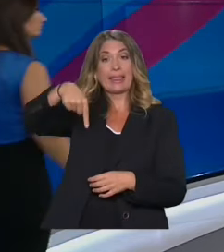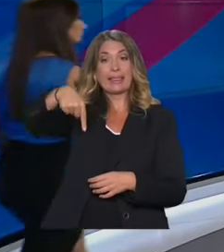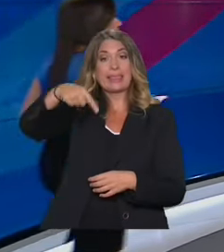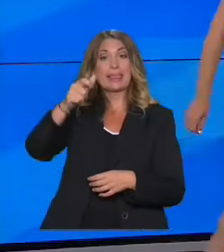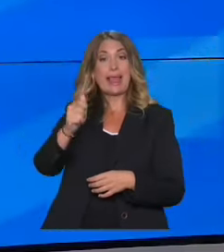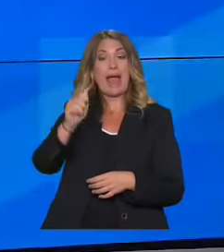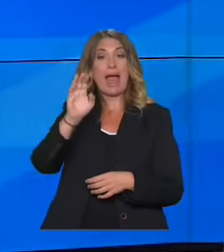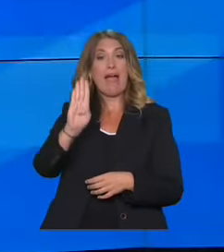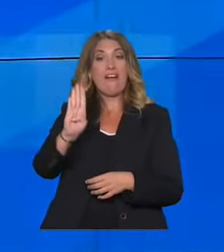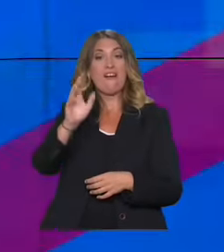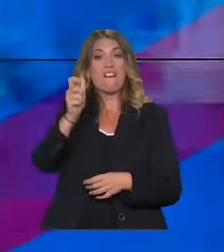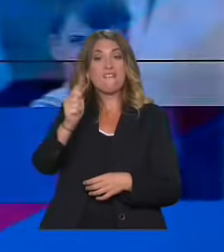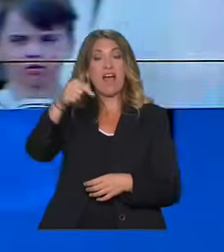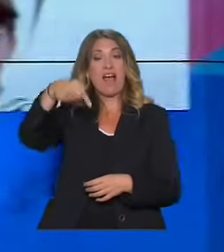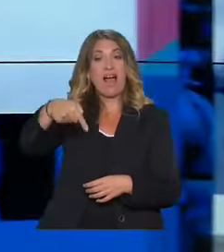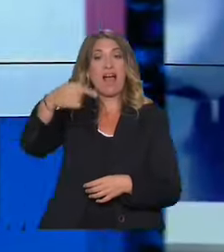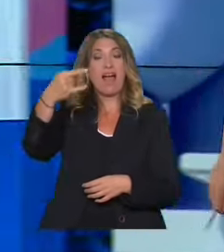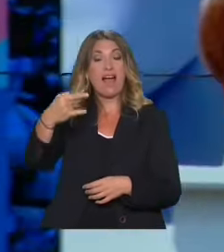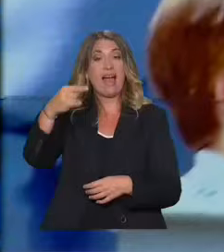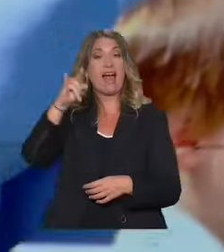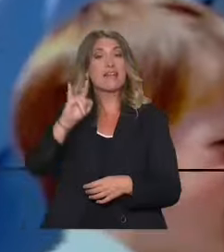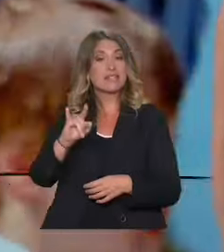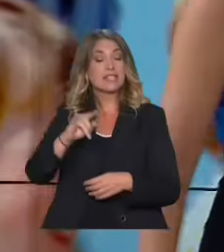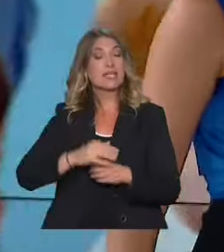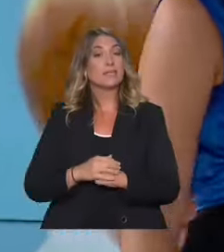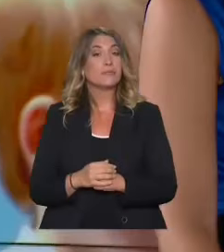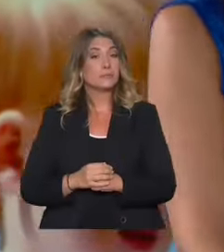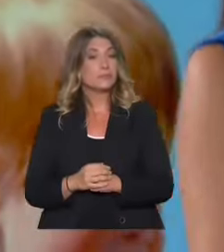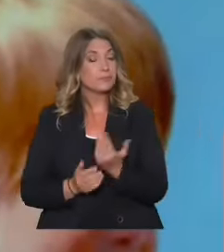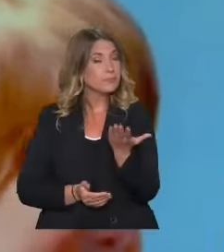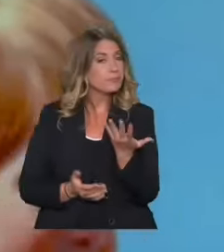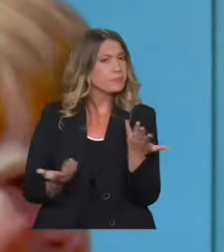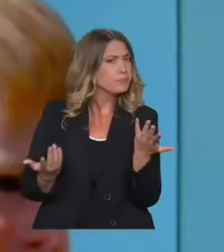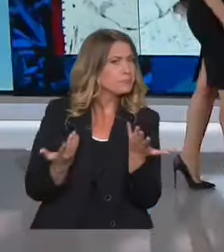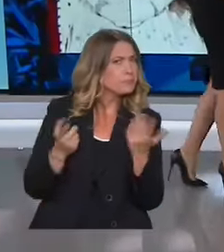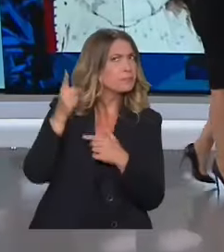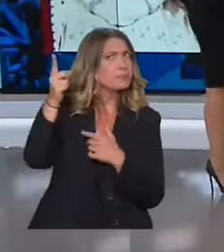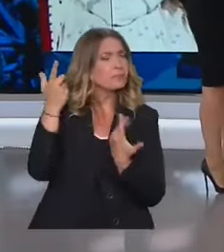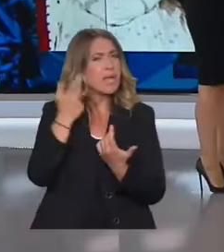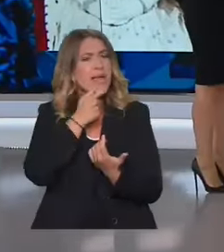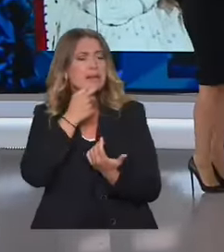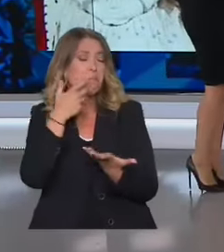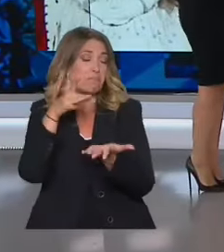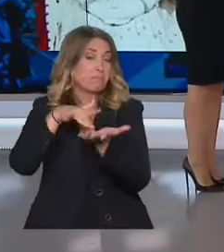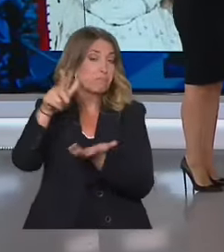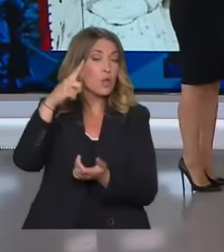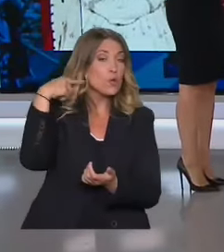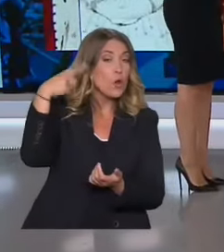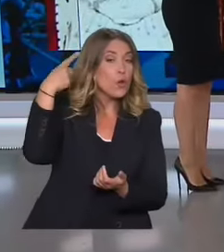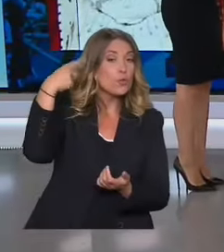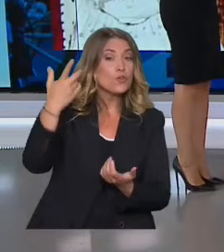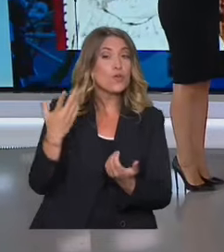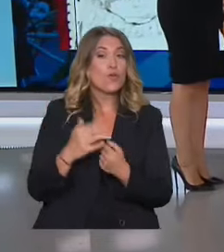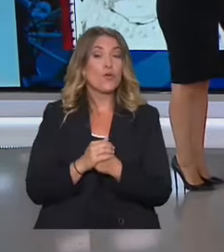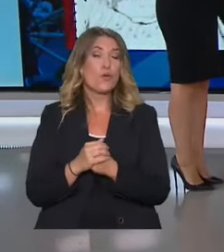Να έχουμε μια νεότερη εικόνα για το τι γίνεται αυτή την ώρα στην Αγγλία, στο Λονδίνο. Mm-hmm. Το επίκεντρο των εξέλιξεων είναι από τη μια